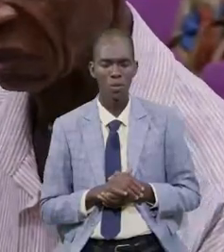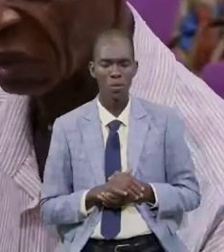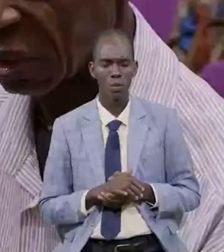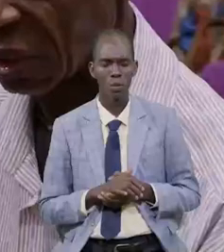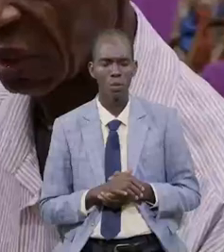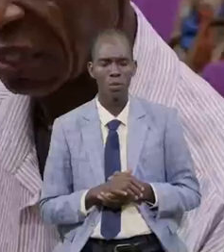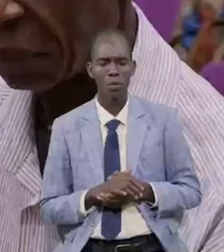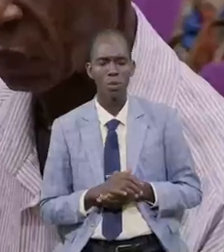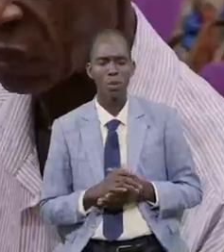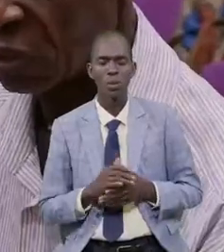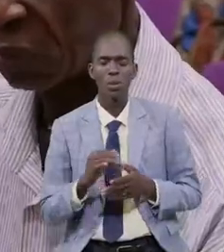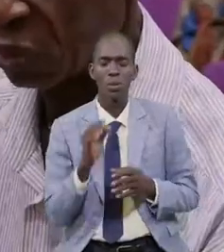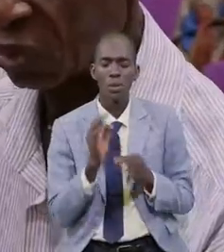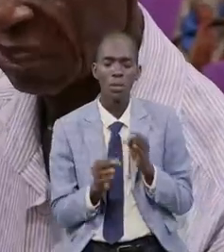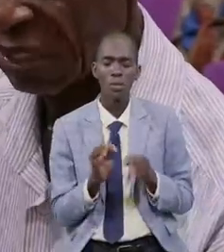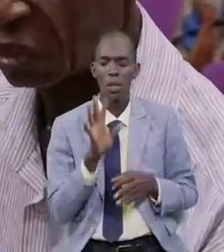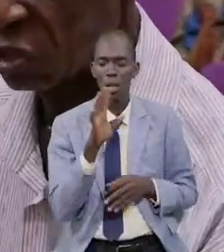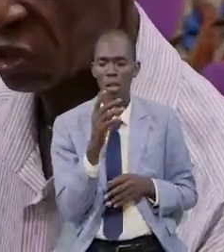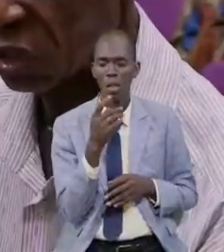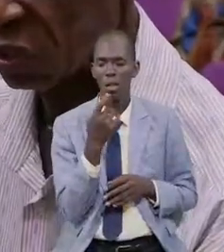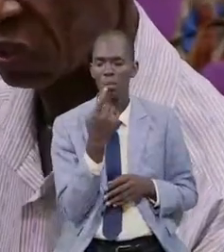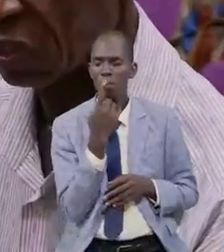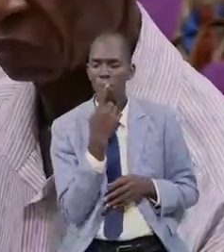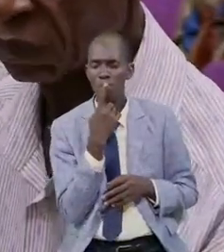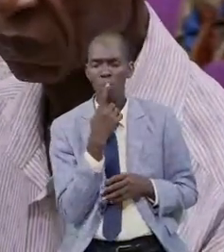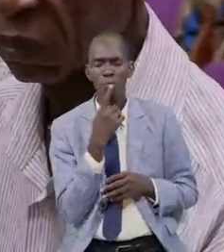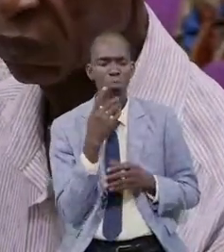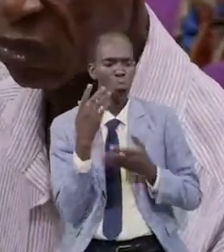Si votre langue vomit,